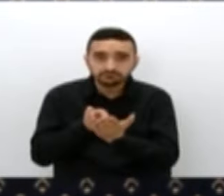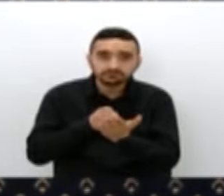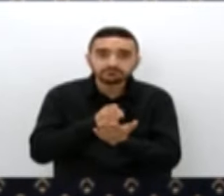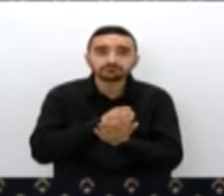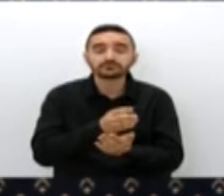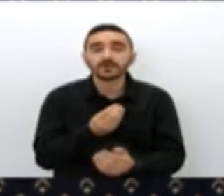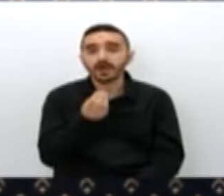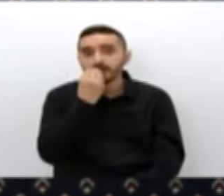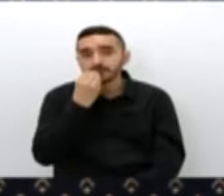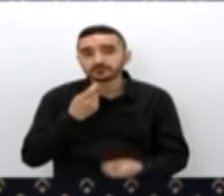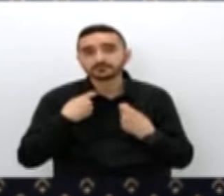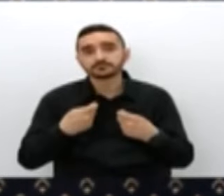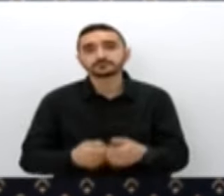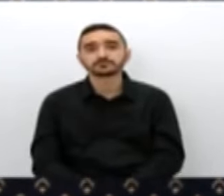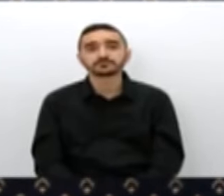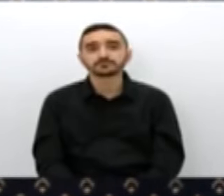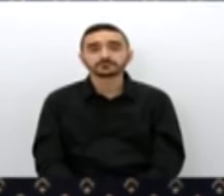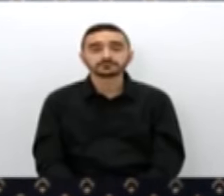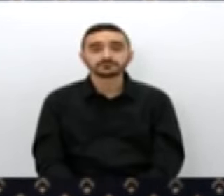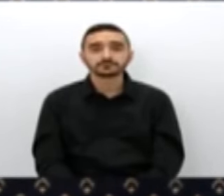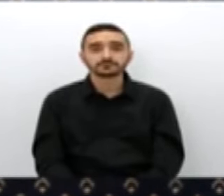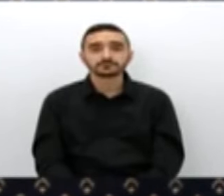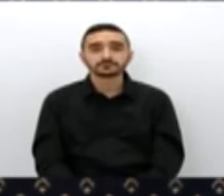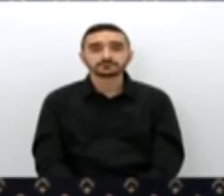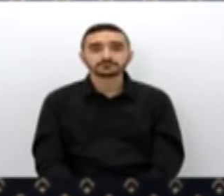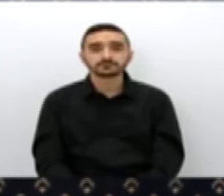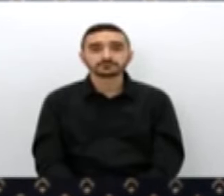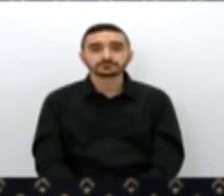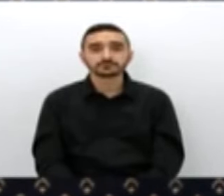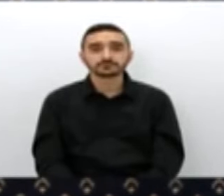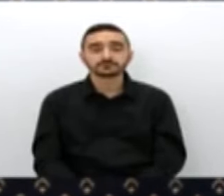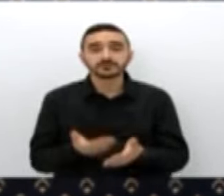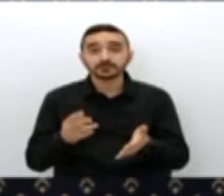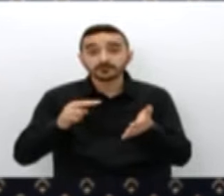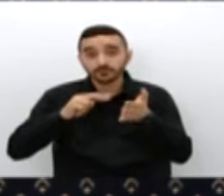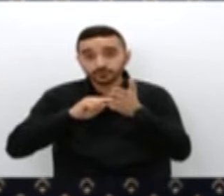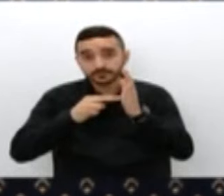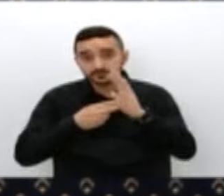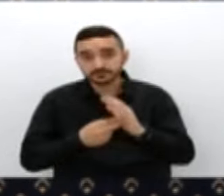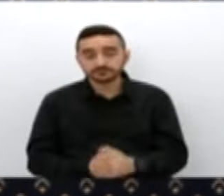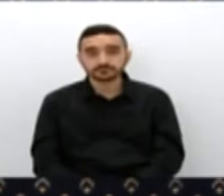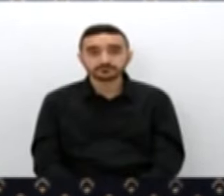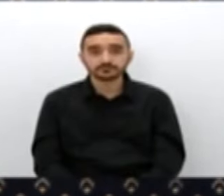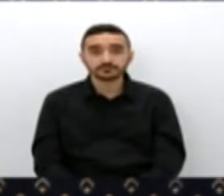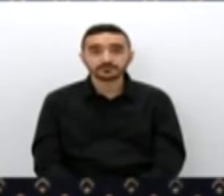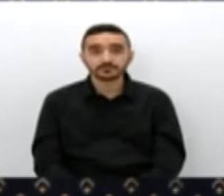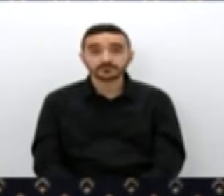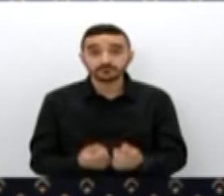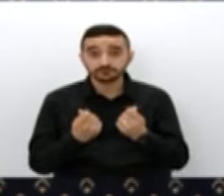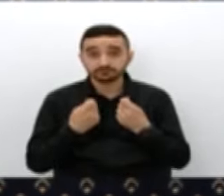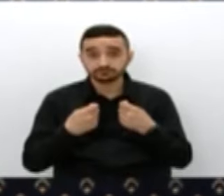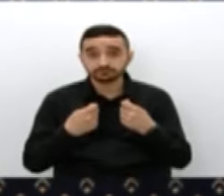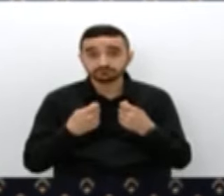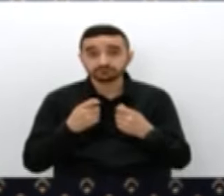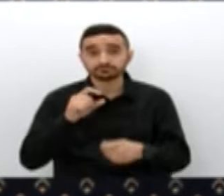وقد اقتصد اقتصد قطاع التعليم العالي والبحث العلمي قيم ماليه كبيره